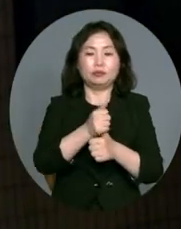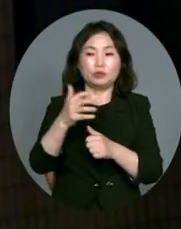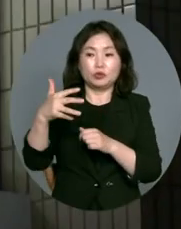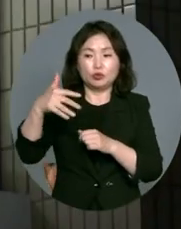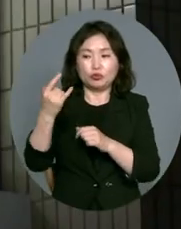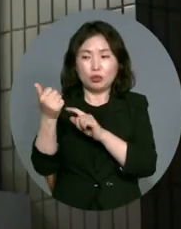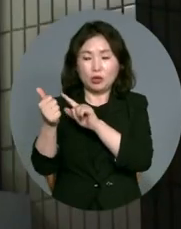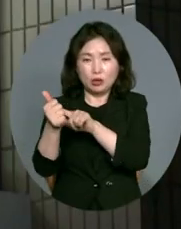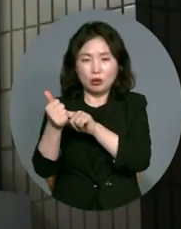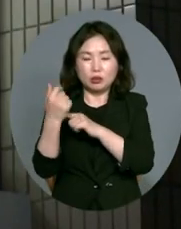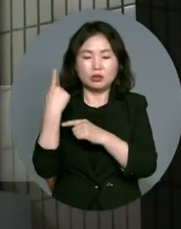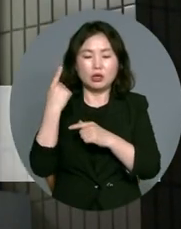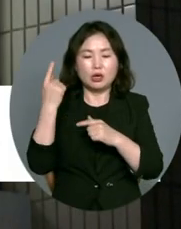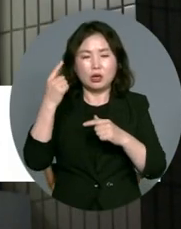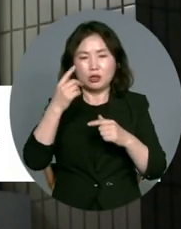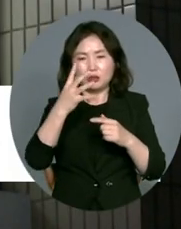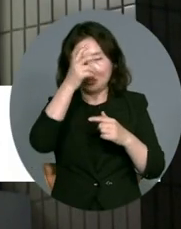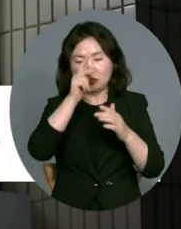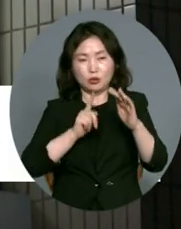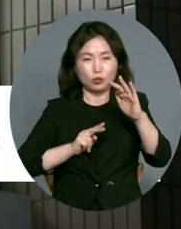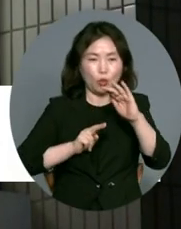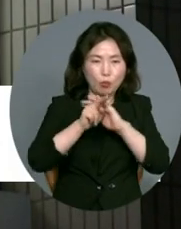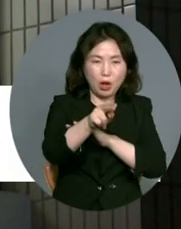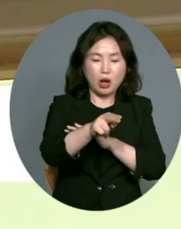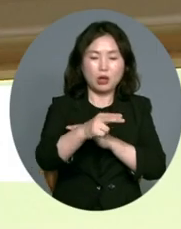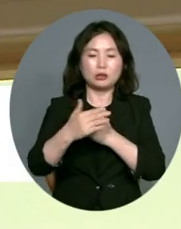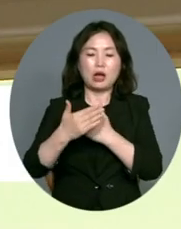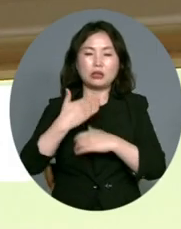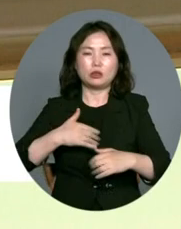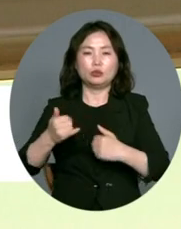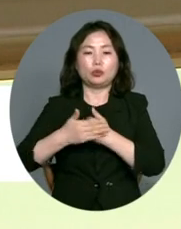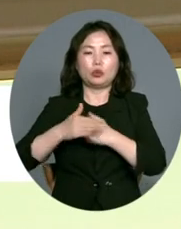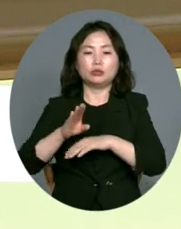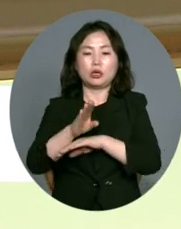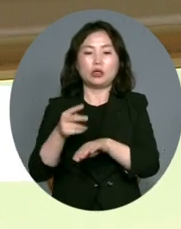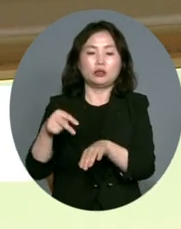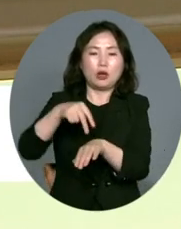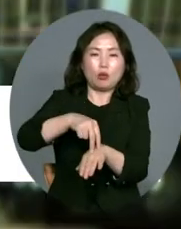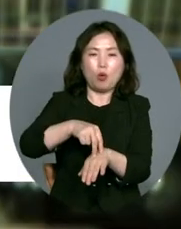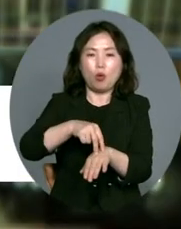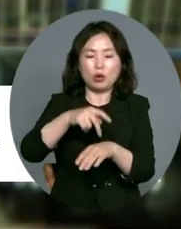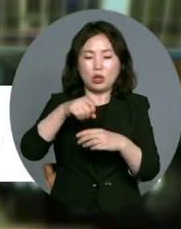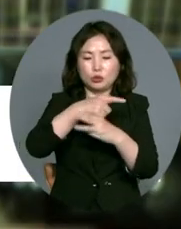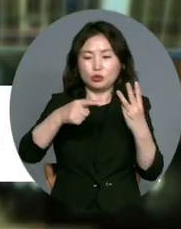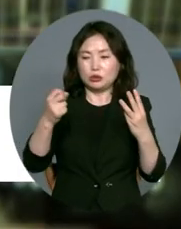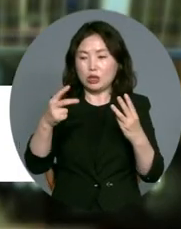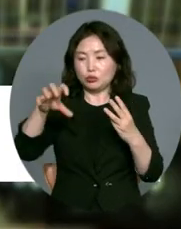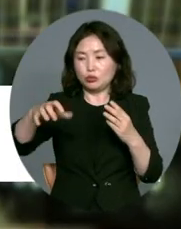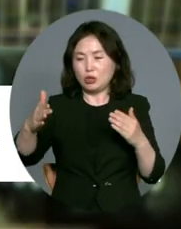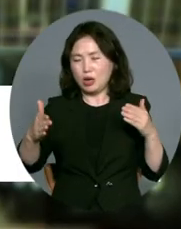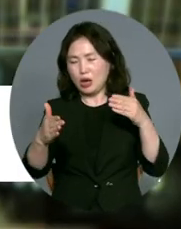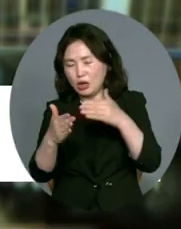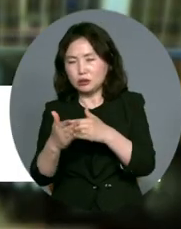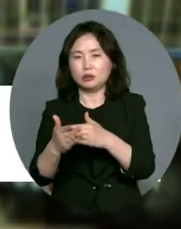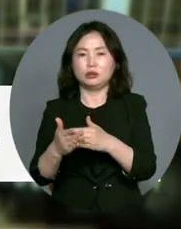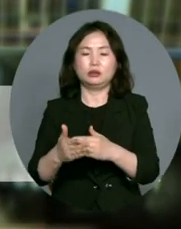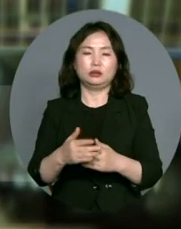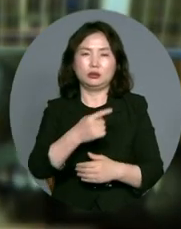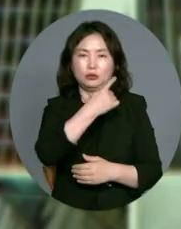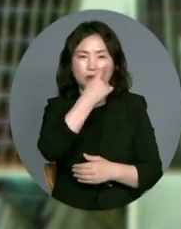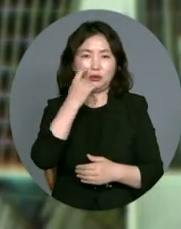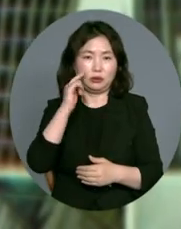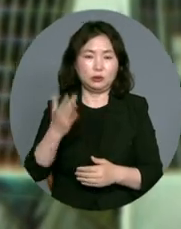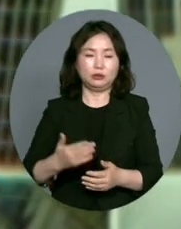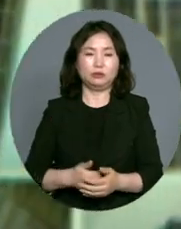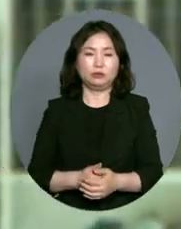어제 저녁 경찰서를 빠져 나와 지인의 도움으로 풍동 차를 타고 상주에서 7 국 인근까지 간 것으로 확인됐습니다